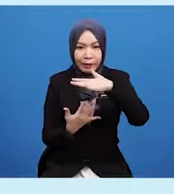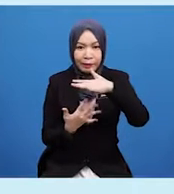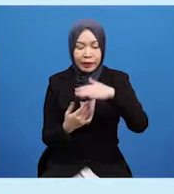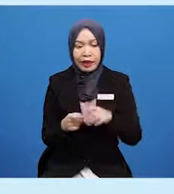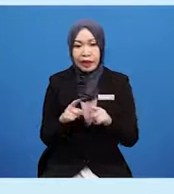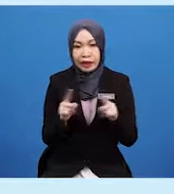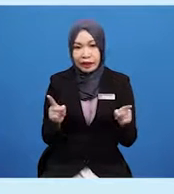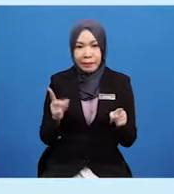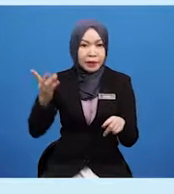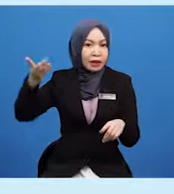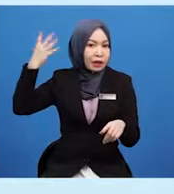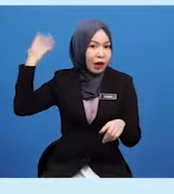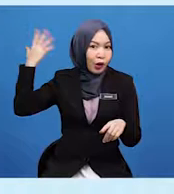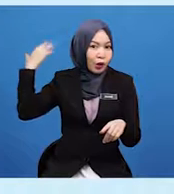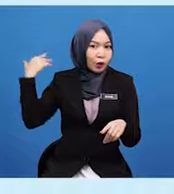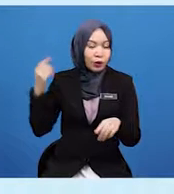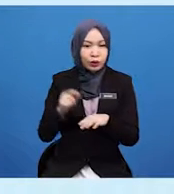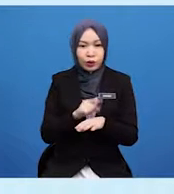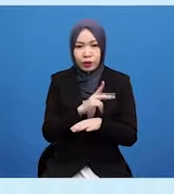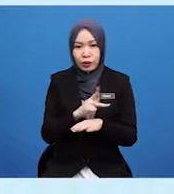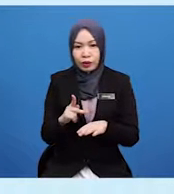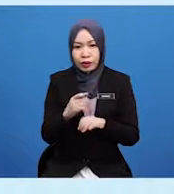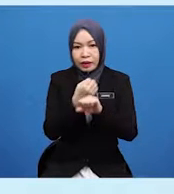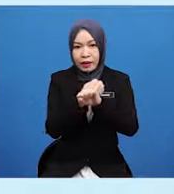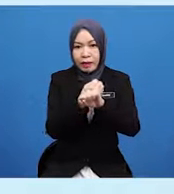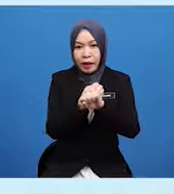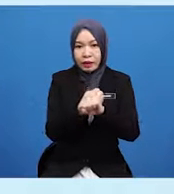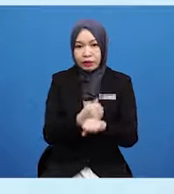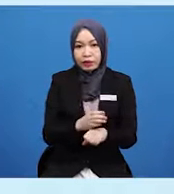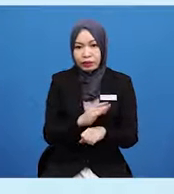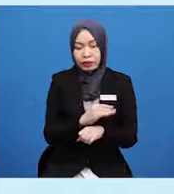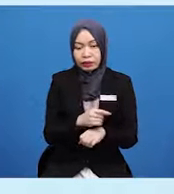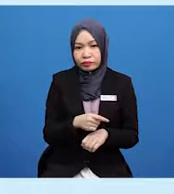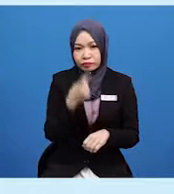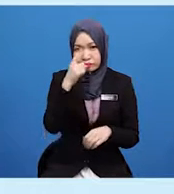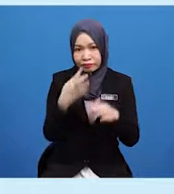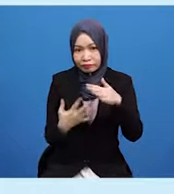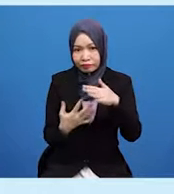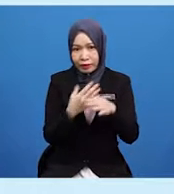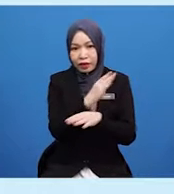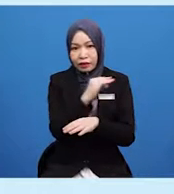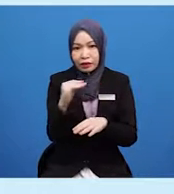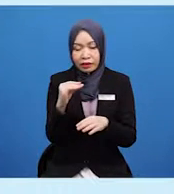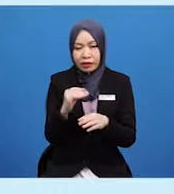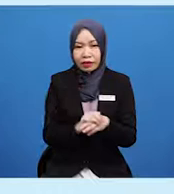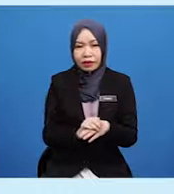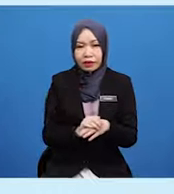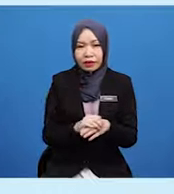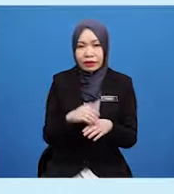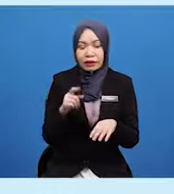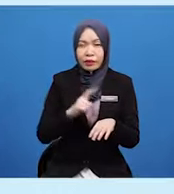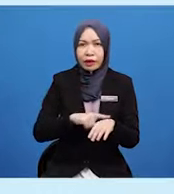manusia mulai membuat dan menggunakan the Bika hanya pada zaman neolitik